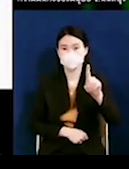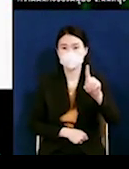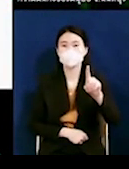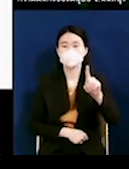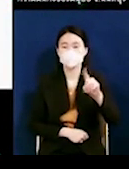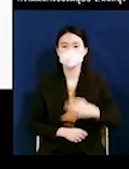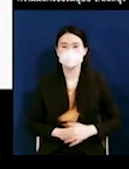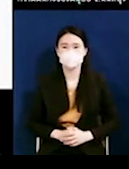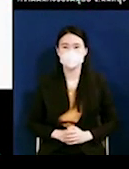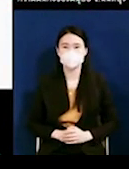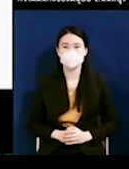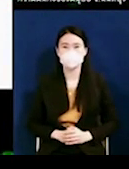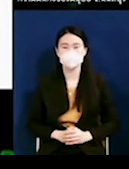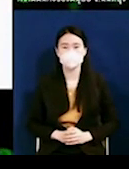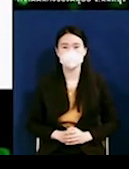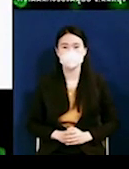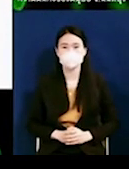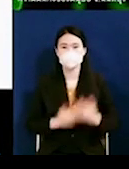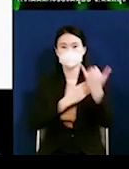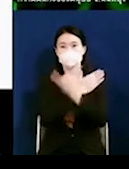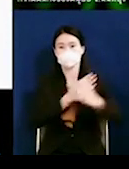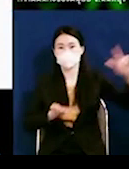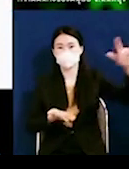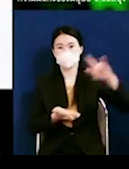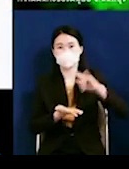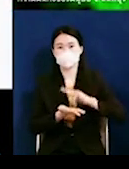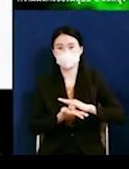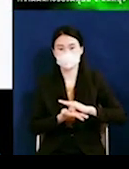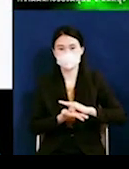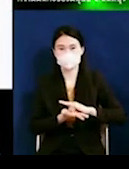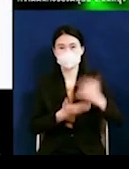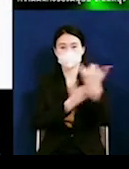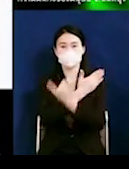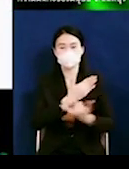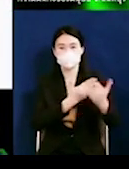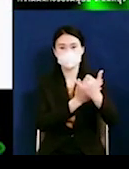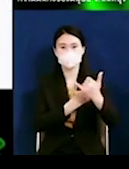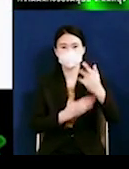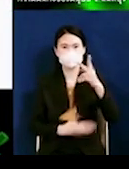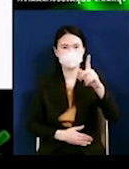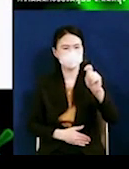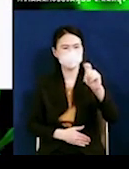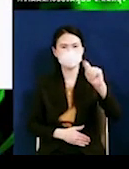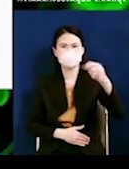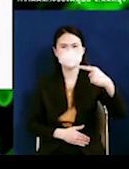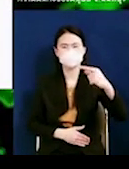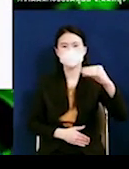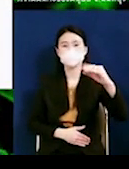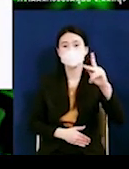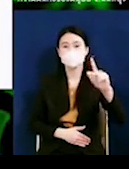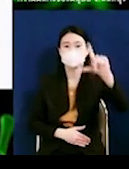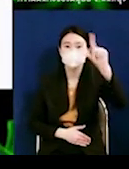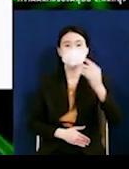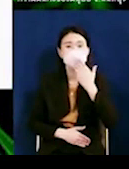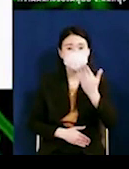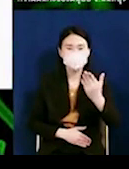ครับเดินทางมาจากประเทศDR คองโกนะครับประเทศคองโกมี2ในแอฟริกามี2อันนะคือคองโกเ